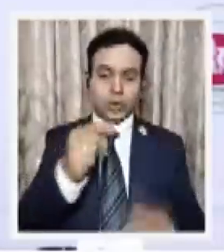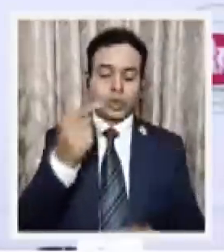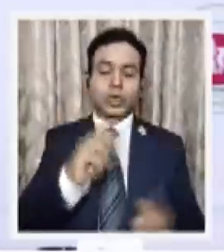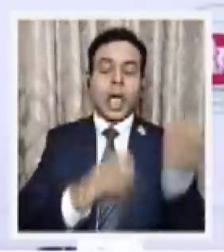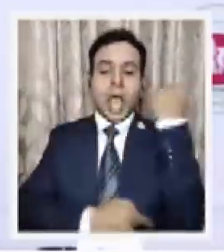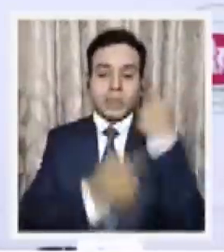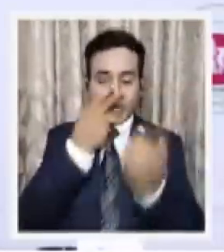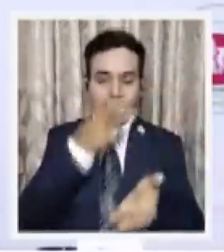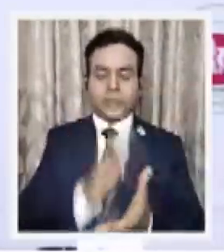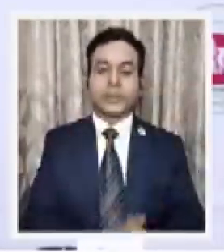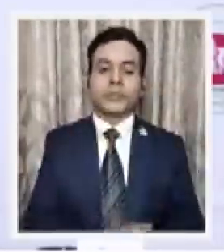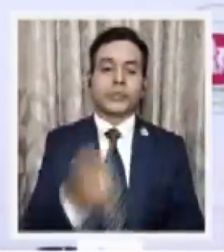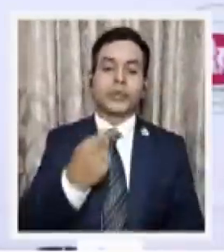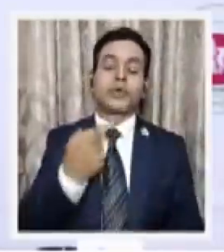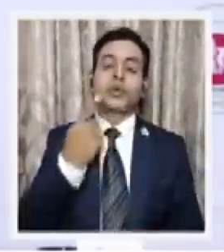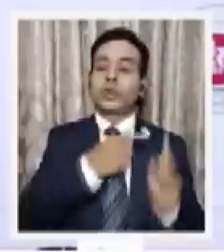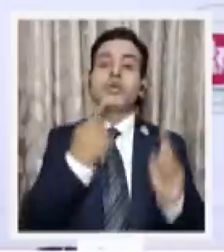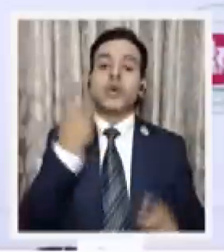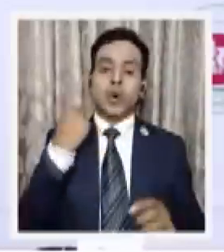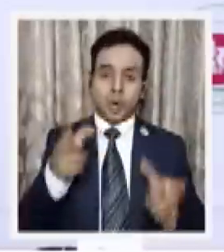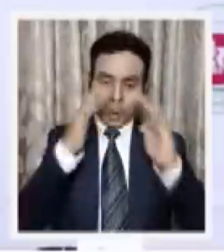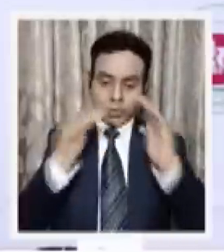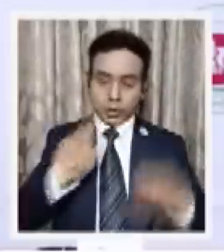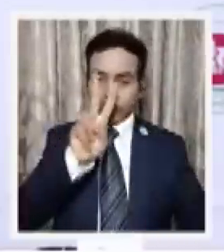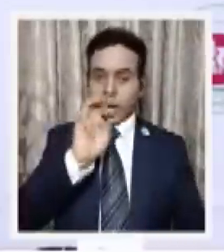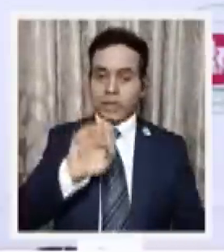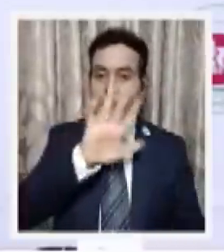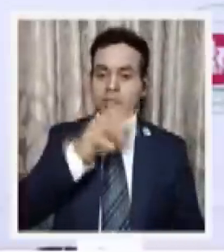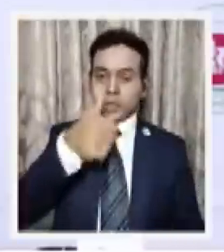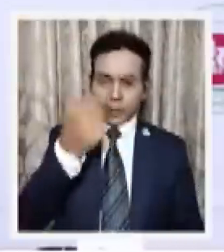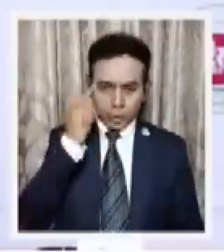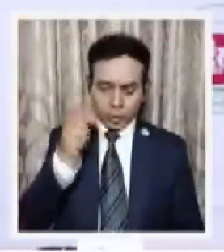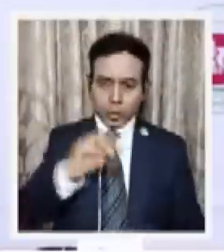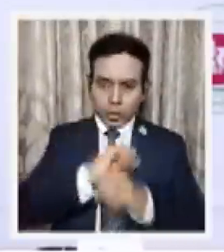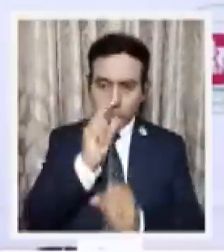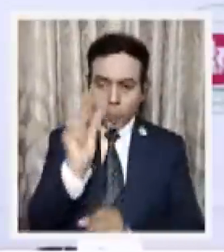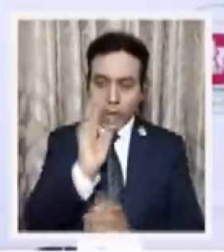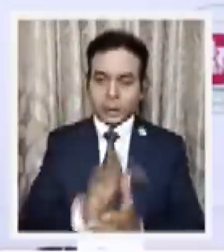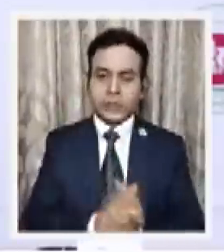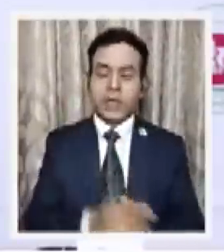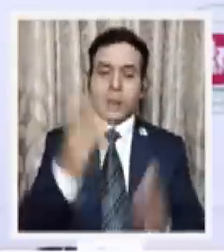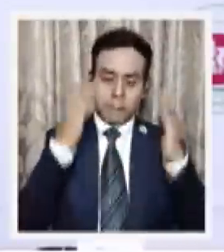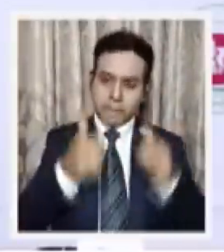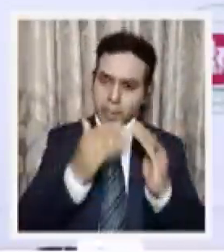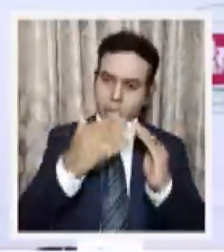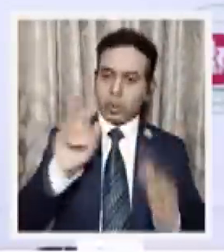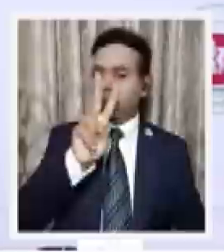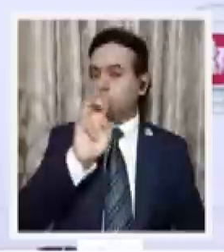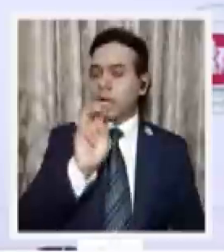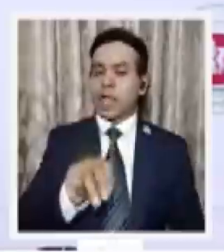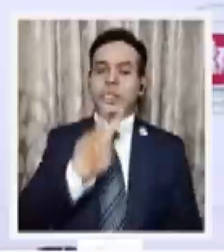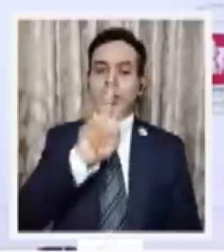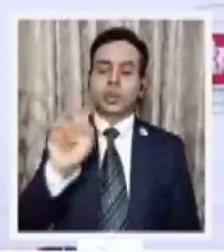24 ঘন্টায় কোয়ারেন্টাইনে যুক্ত হয়েছেন 2,056 জন এবং কোয়ারেন্টাইন থেকে 24 ঘন্টা ছাড় পেয়েছেন 2,258